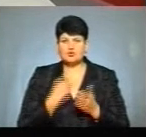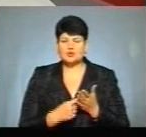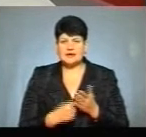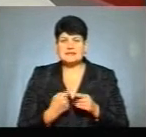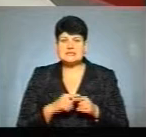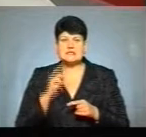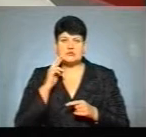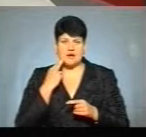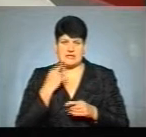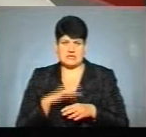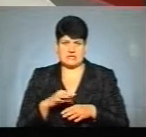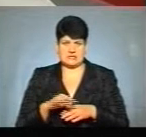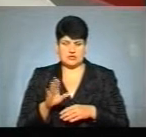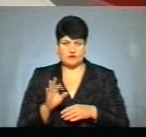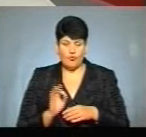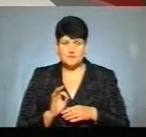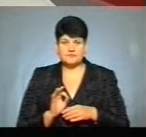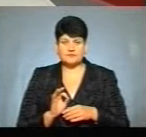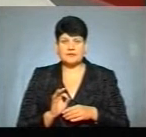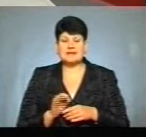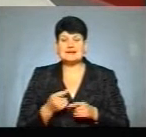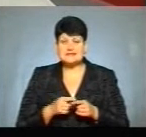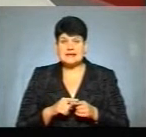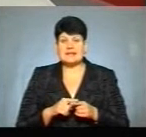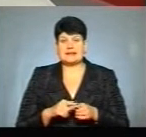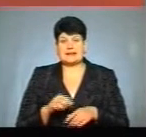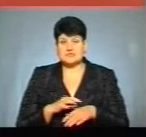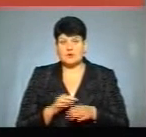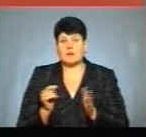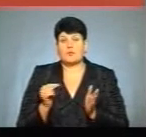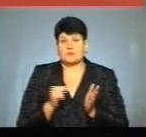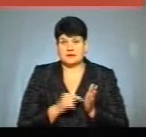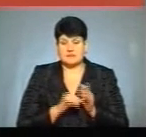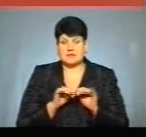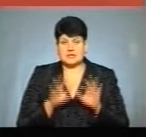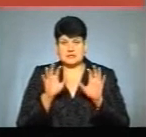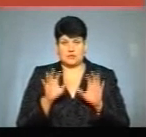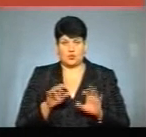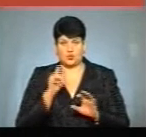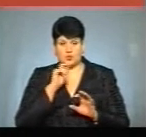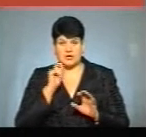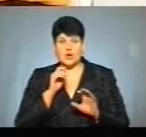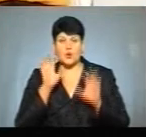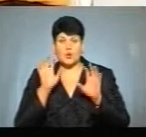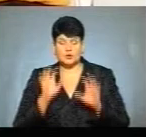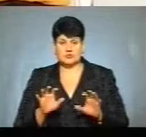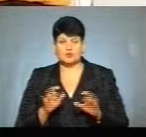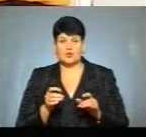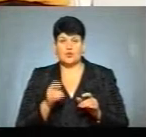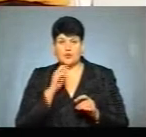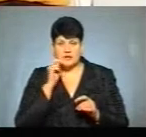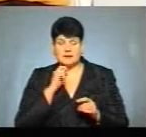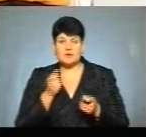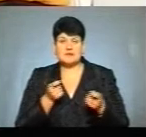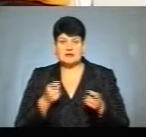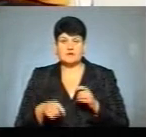нас сексуальне насильство. Це насильство, яке підпадає під дію закону України, Кодексу України про адміністративні правопорушення,